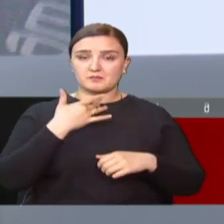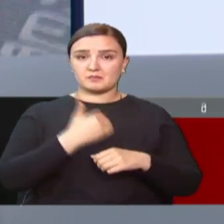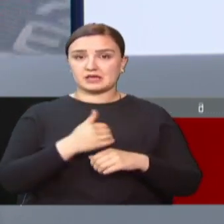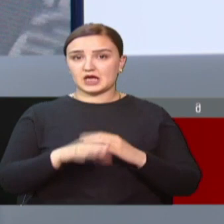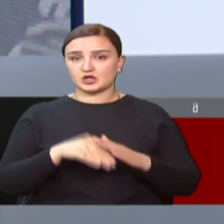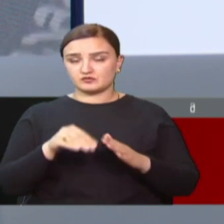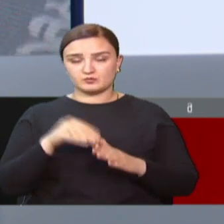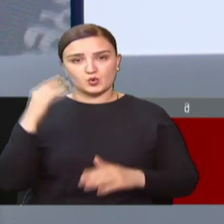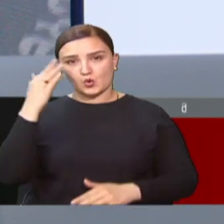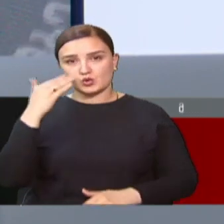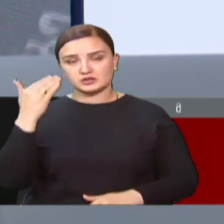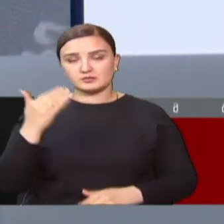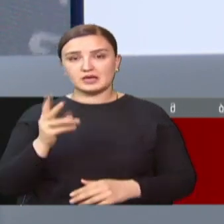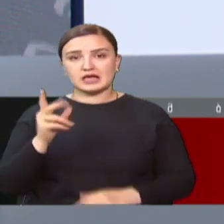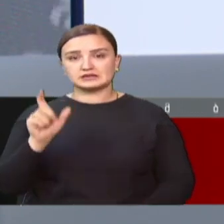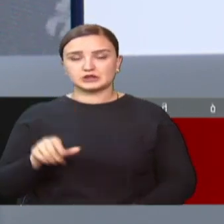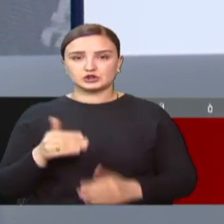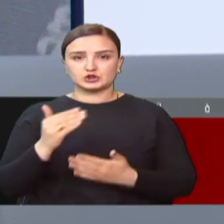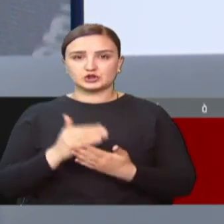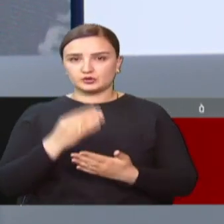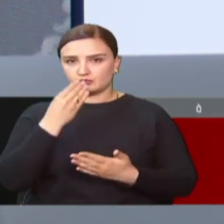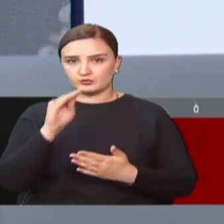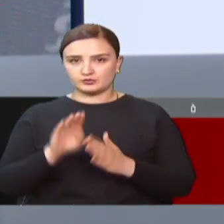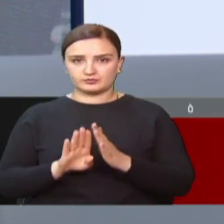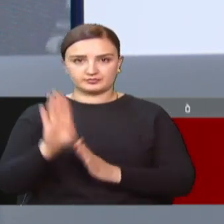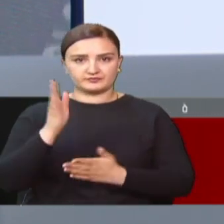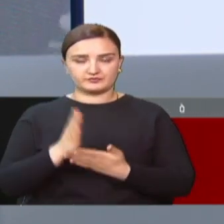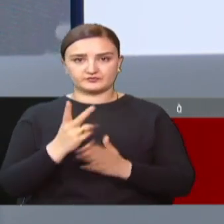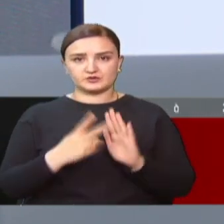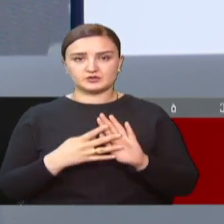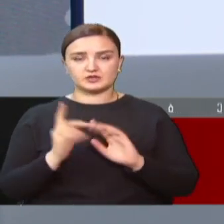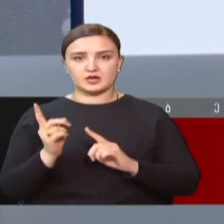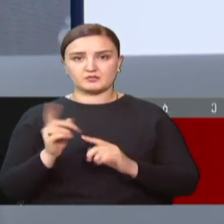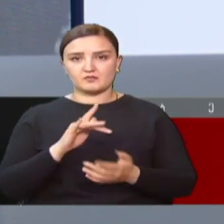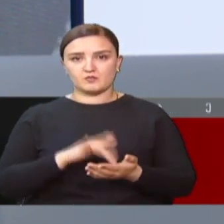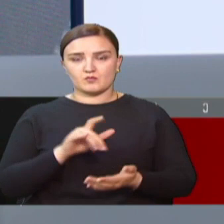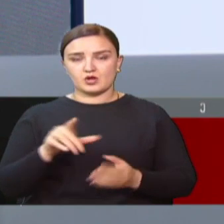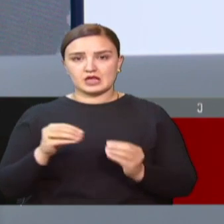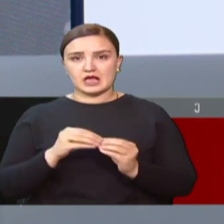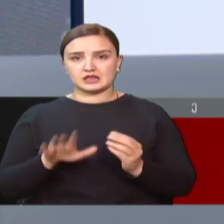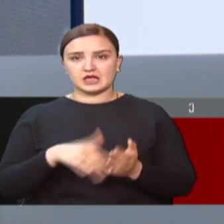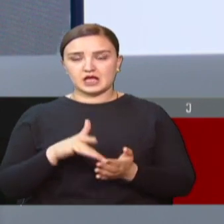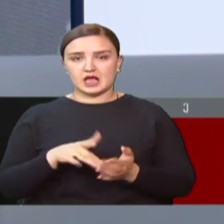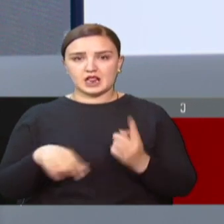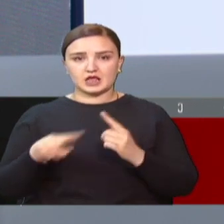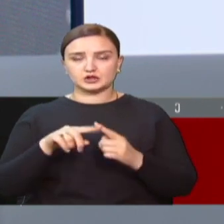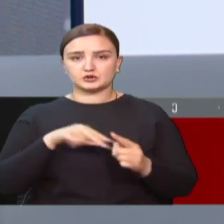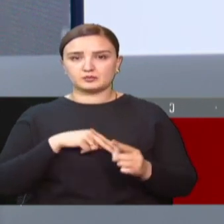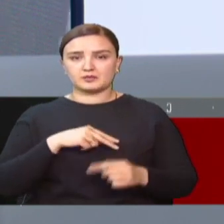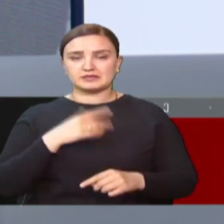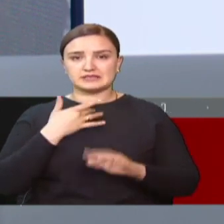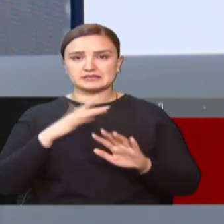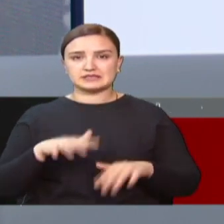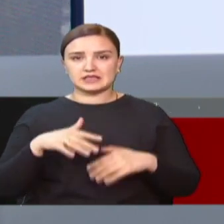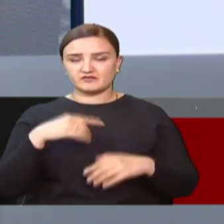მმართველი პარტიის კანდიდატებს შედეგები კიდევ უფრო გაუმჯობესებული აქვთ. 29 აპრილს მოქალაქეებმა 10 მუნიციპალიტეტში პარლამენტის და